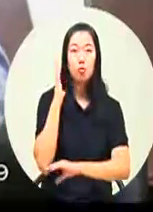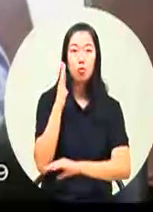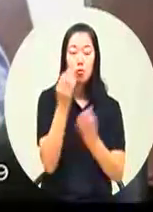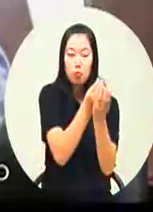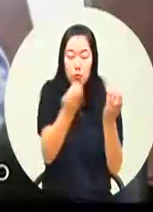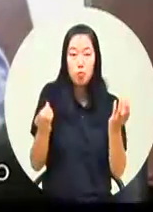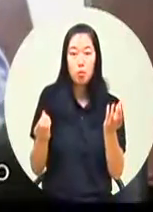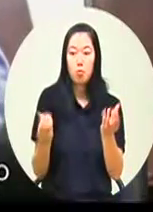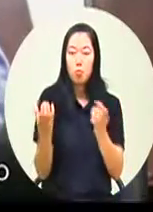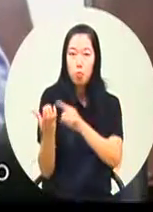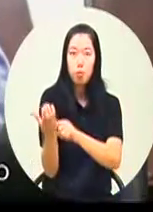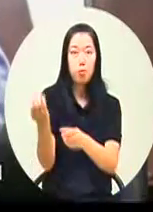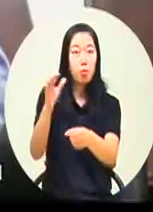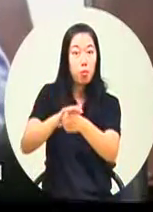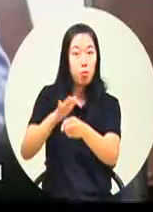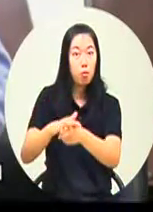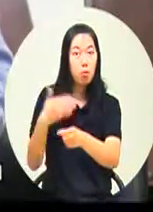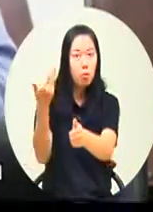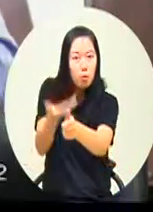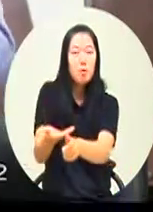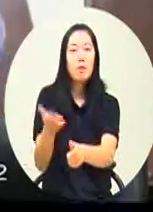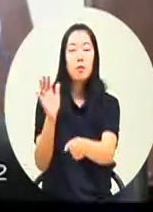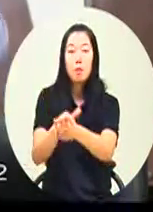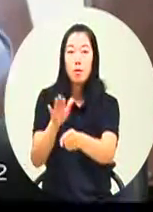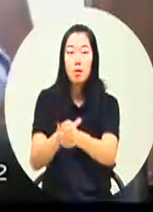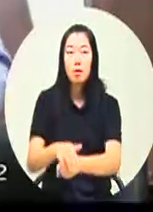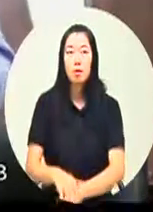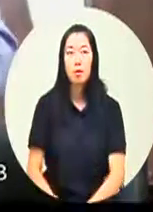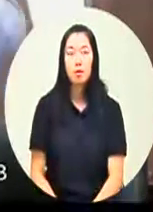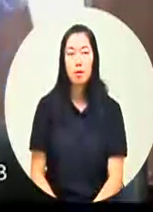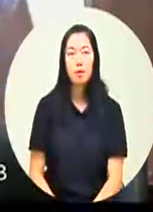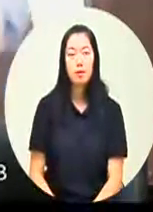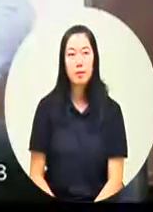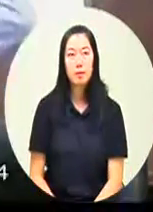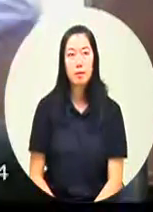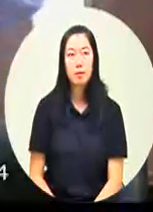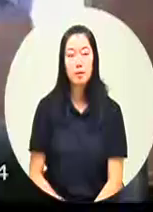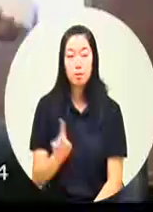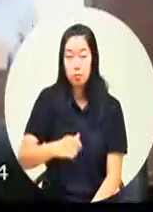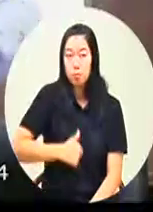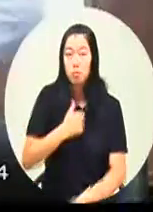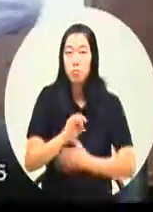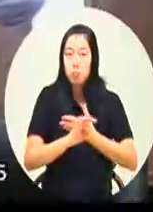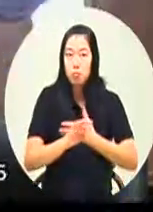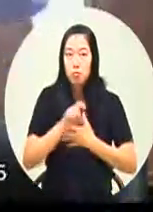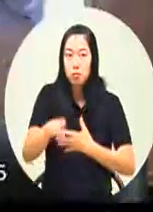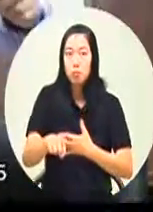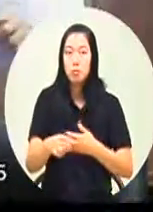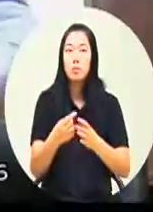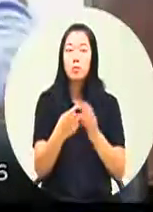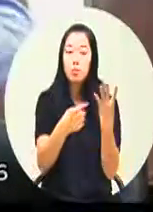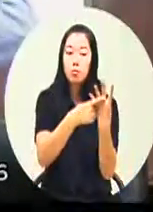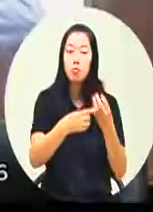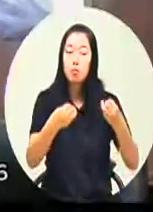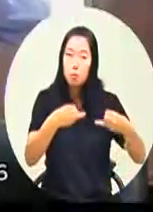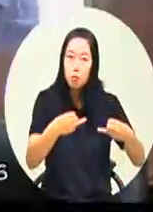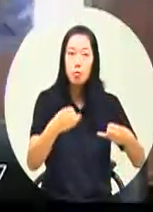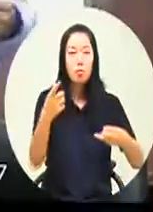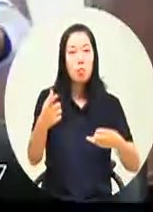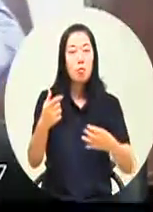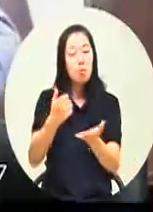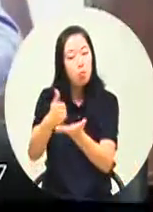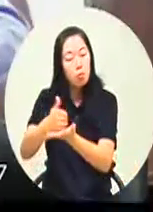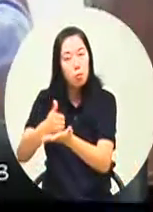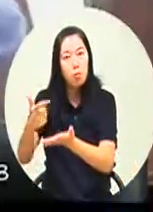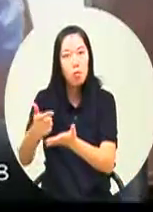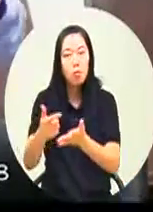个补助赞助，然后在波尔多做第一，你要有业绩，要有运转，才知道它